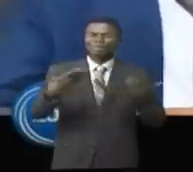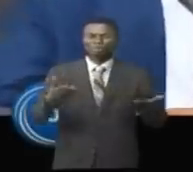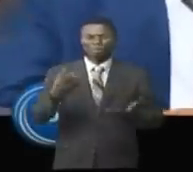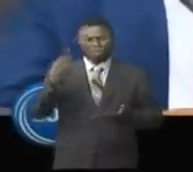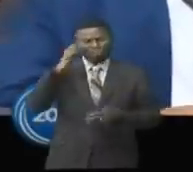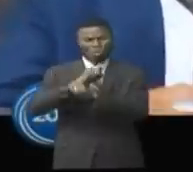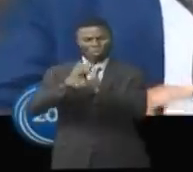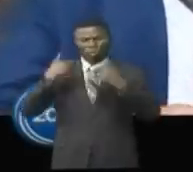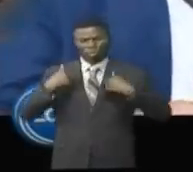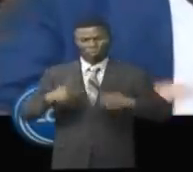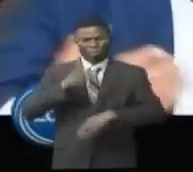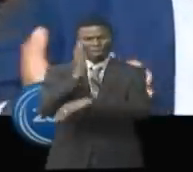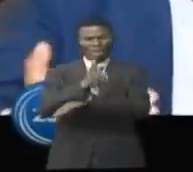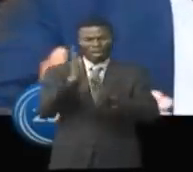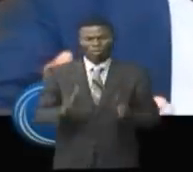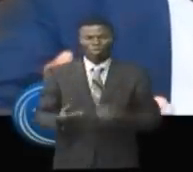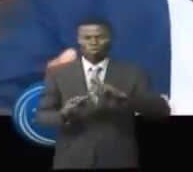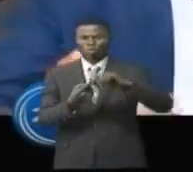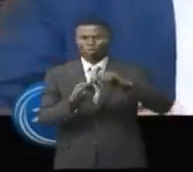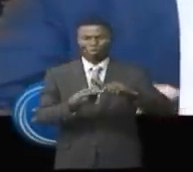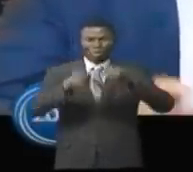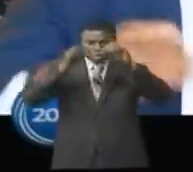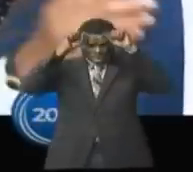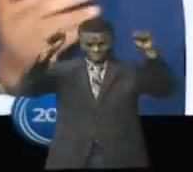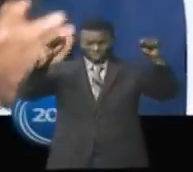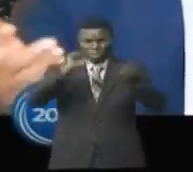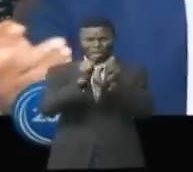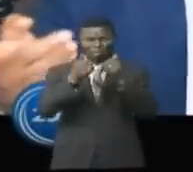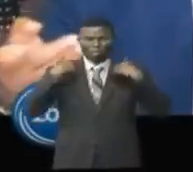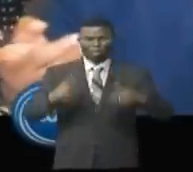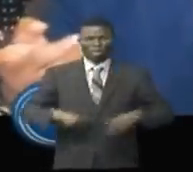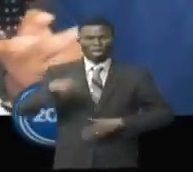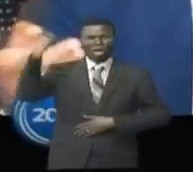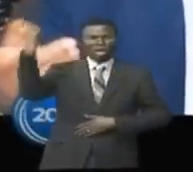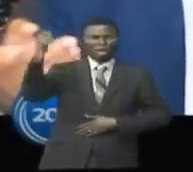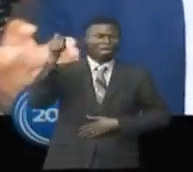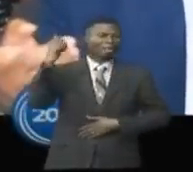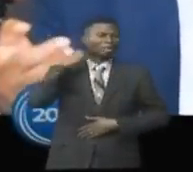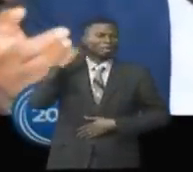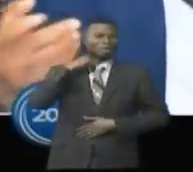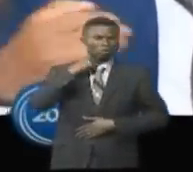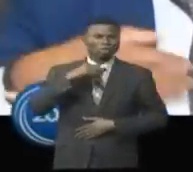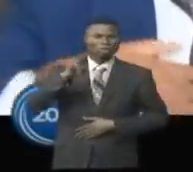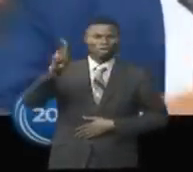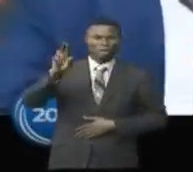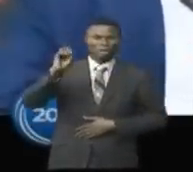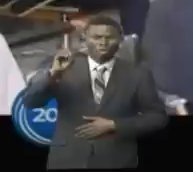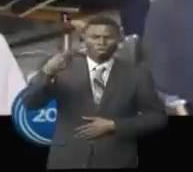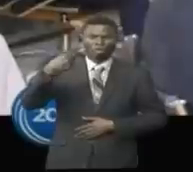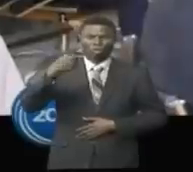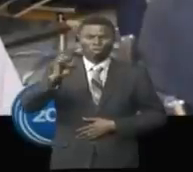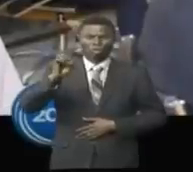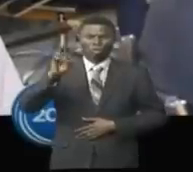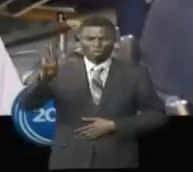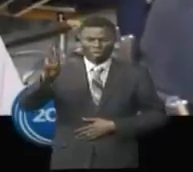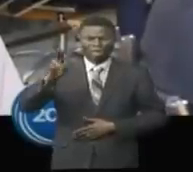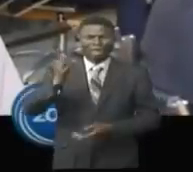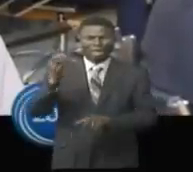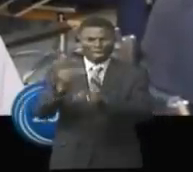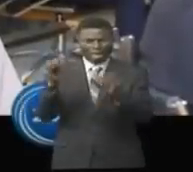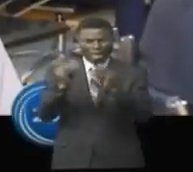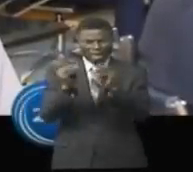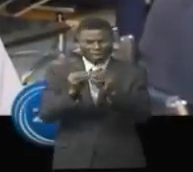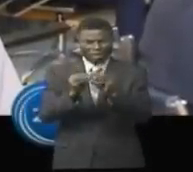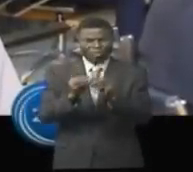Le conseiller principal du chef de l'État en couverture santé universelle, le docteur Roger Kamba, cette réunion va permettre